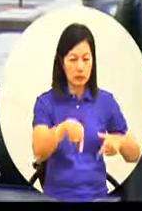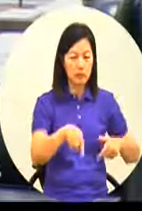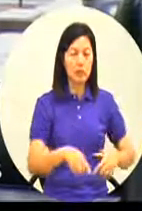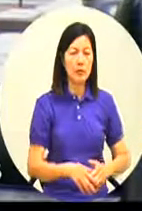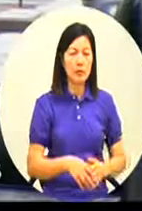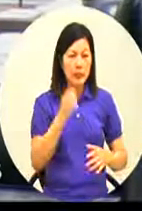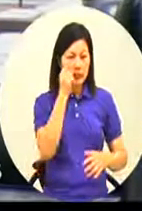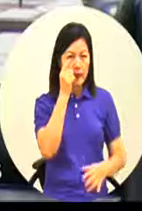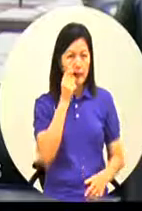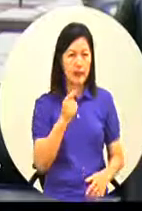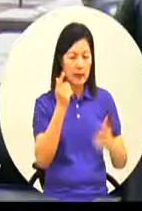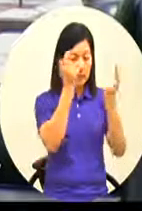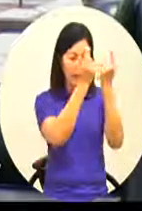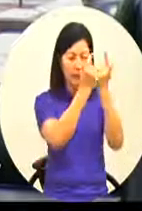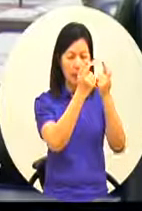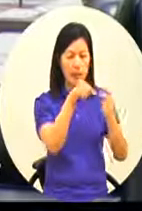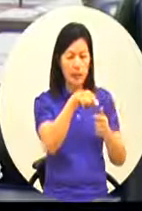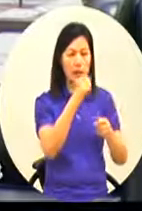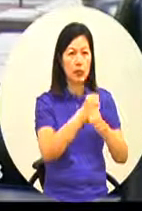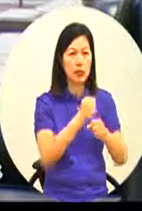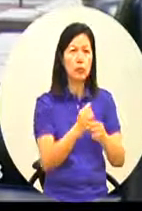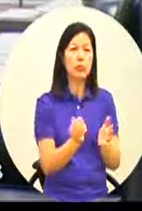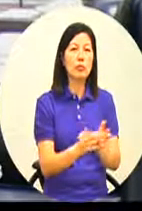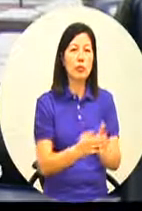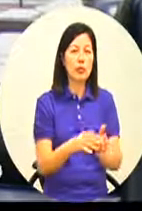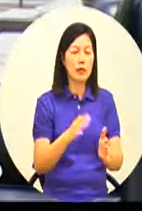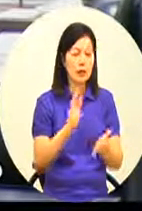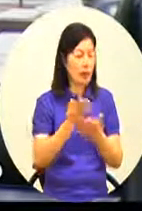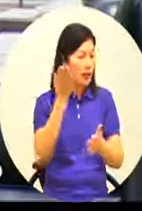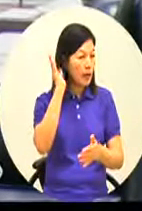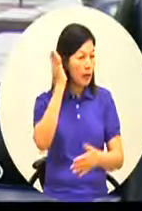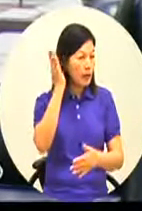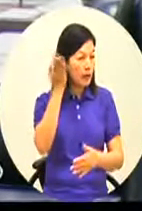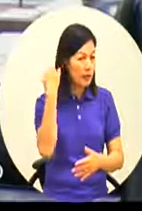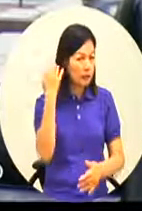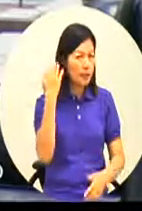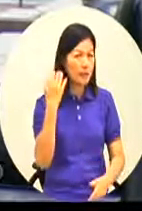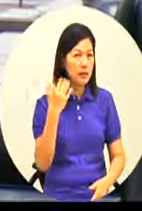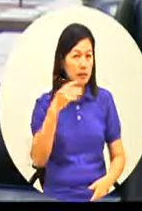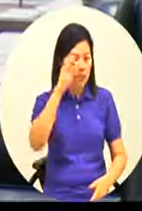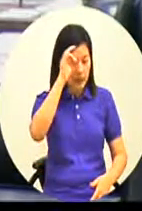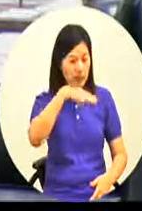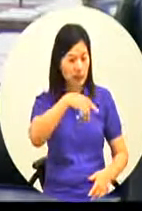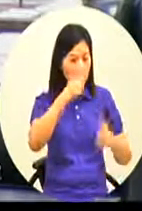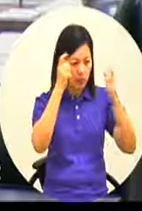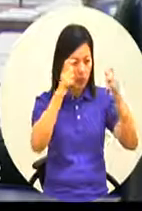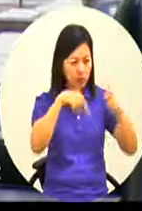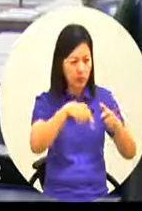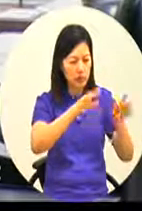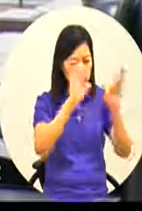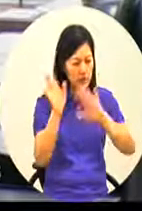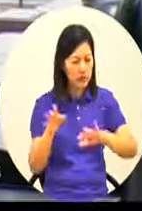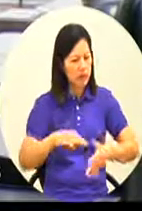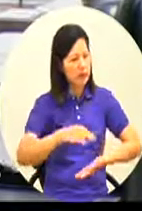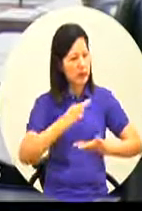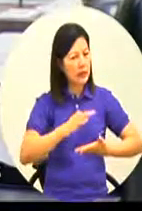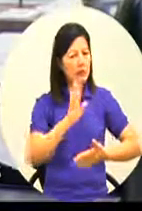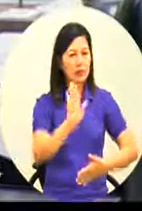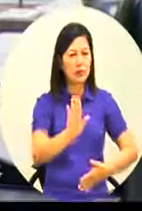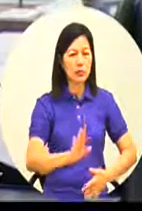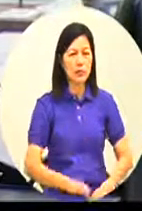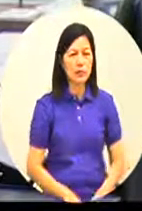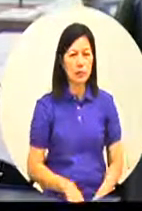跟 台北其实也做了，那其实他们当时也是看到了高雄这种状况，他们非常非常的担心，所以他